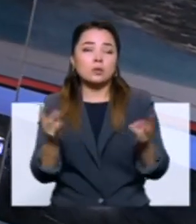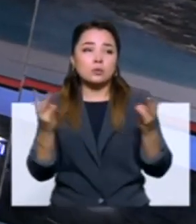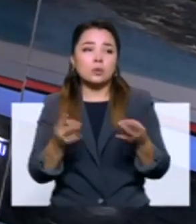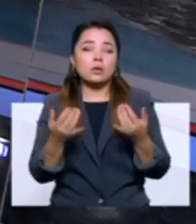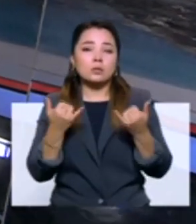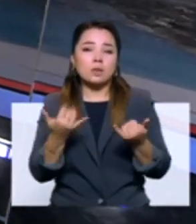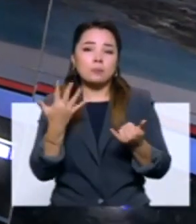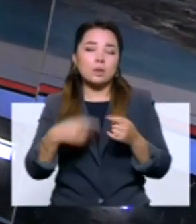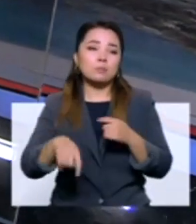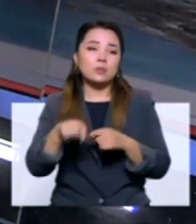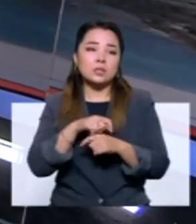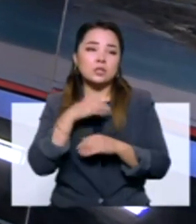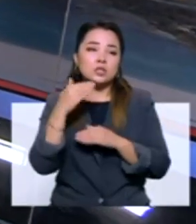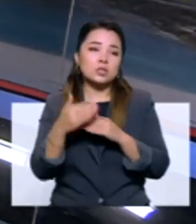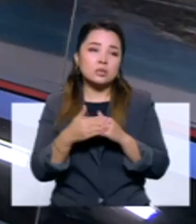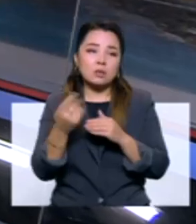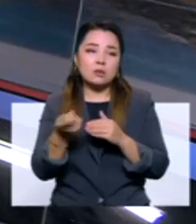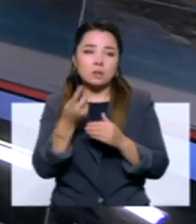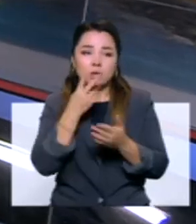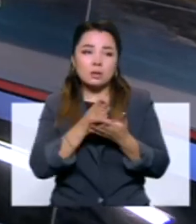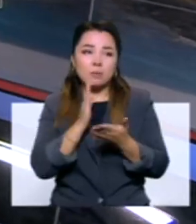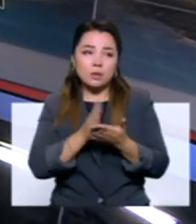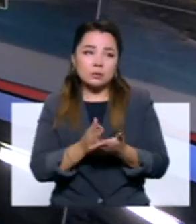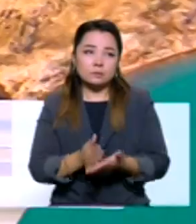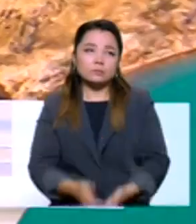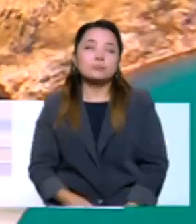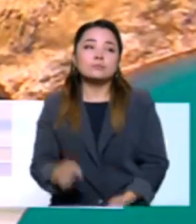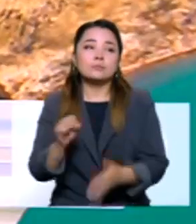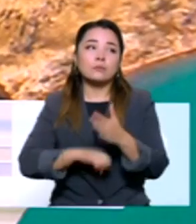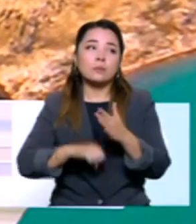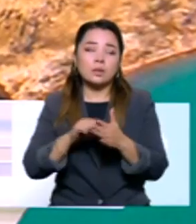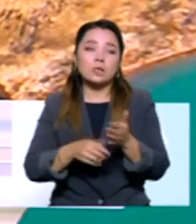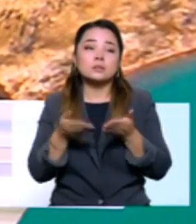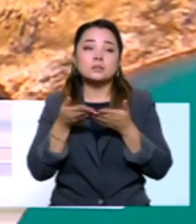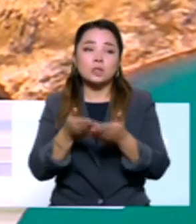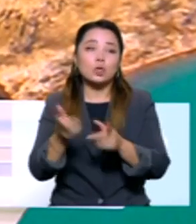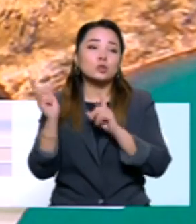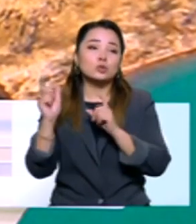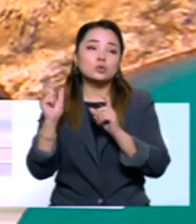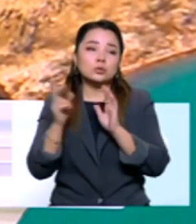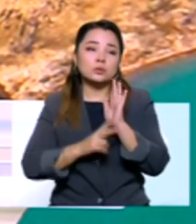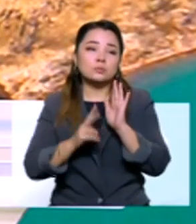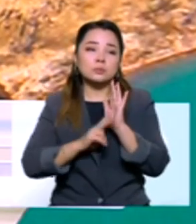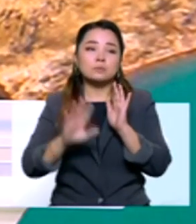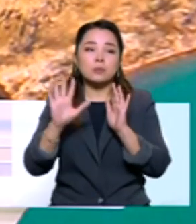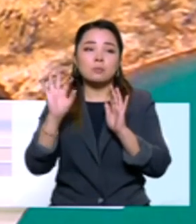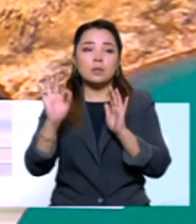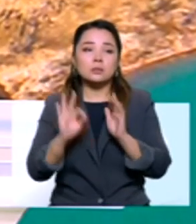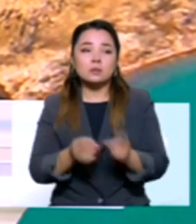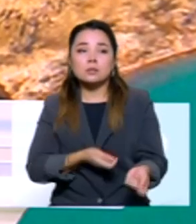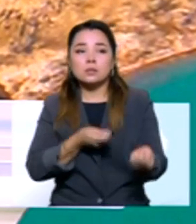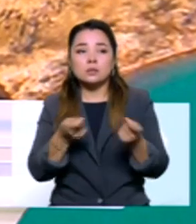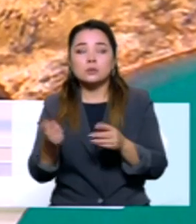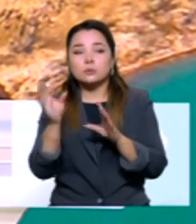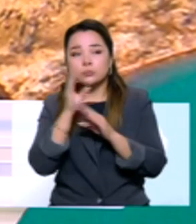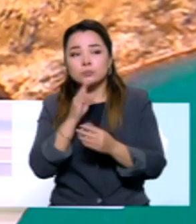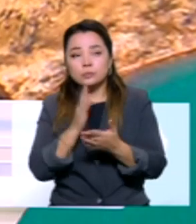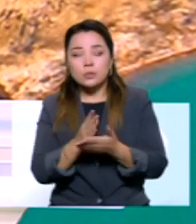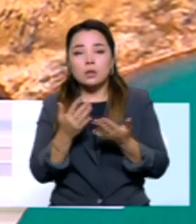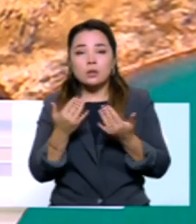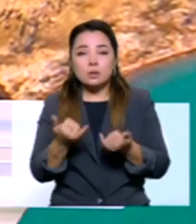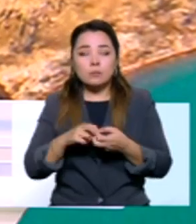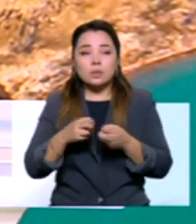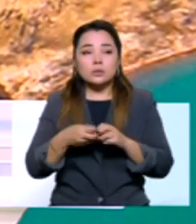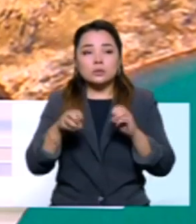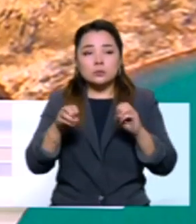Қазір 5 метрге жетер жетпес. Салдарынан кемелер жүктің 75%-ын ғана тасымалдап жатыр. Мәселені